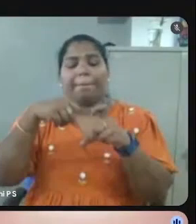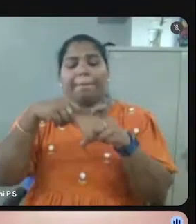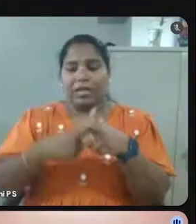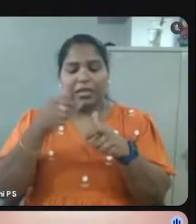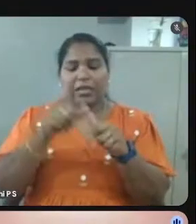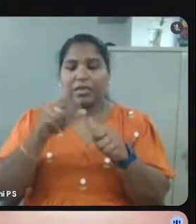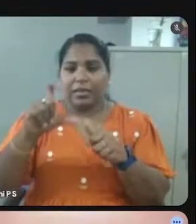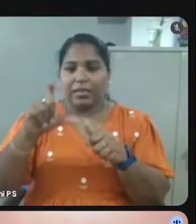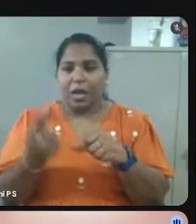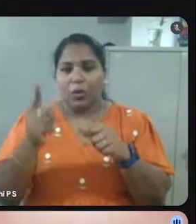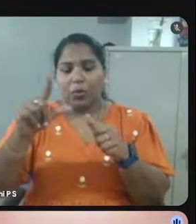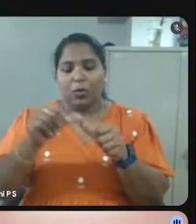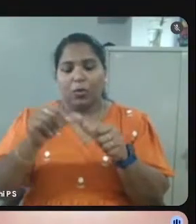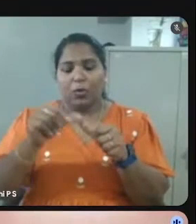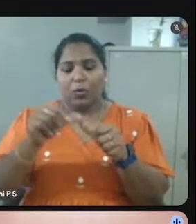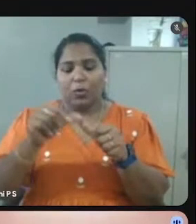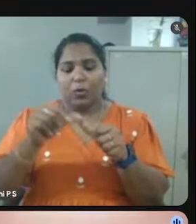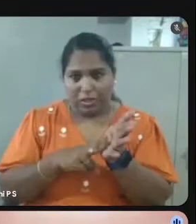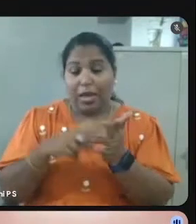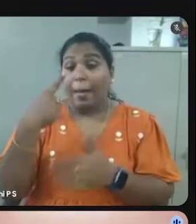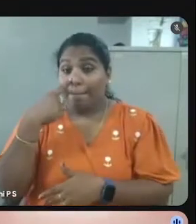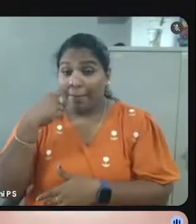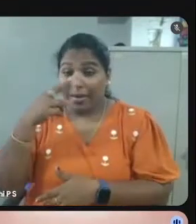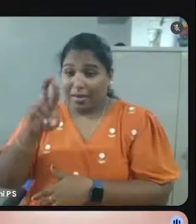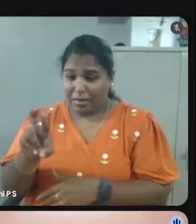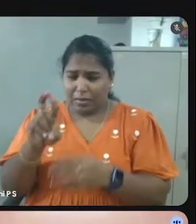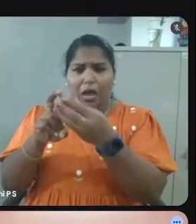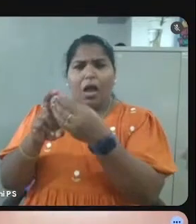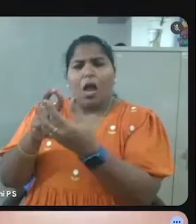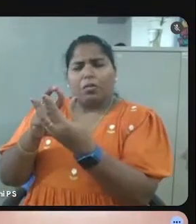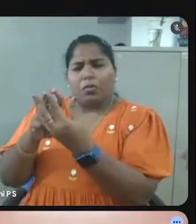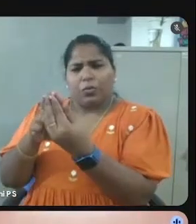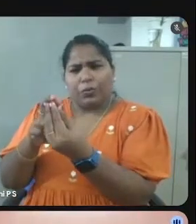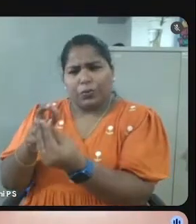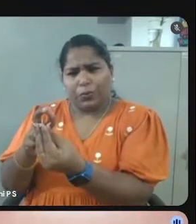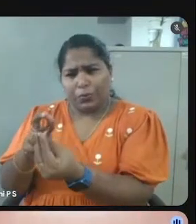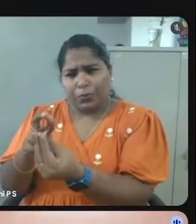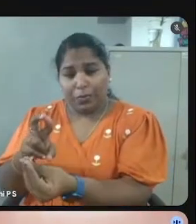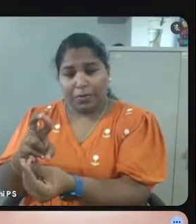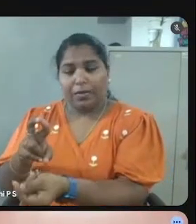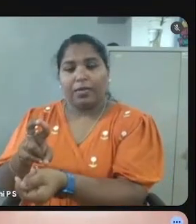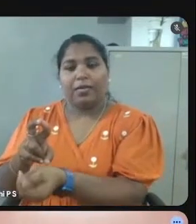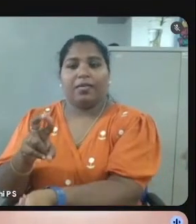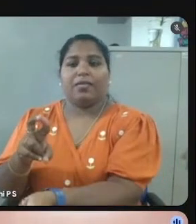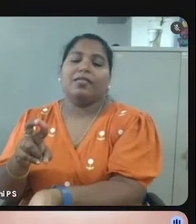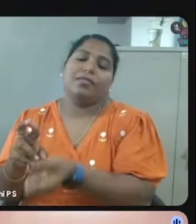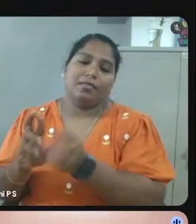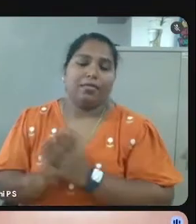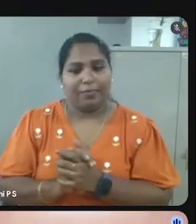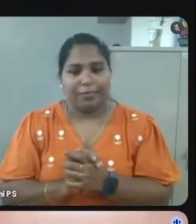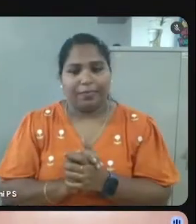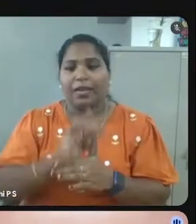വിമൻസിന്റെ വജൈന കുറച്ച് ചുരുങ്ങി വിരിഞ്ച് പിന്നെ കോൺട്രാക്ഷൻ സ്റ്റേജിൽ ആയിരിക്കും. ഇതാണ് ഓർഗസം സ്റ്റേജ്.